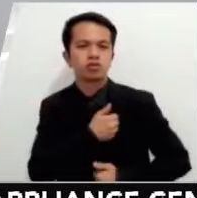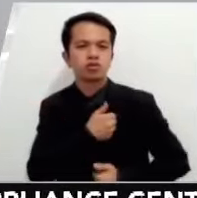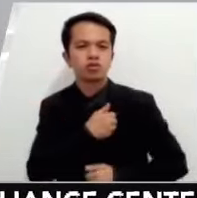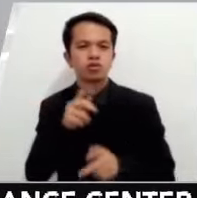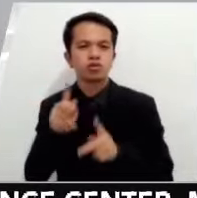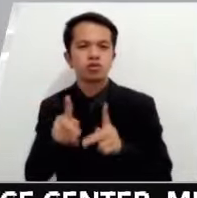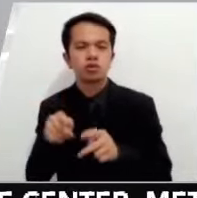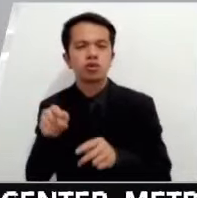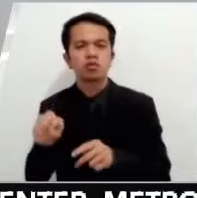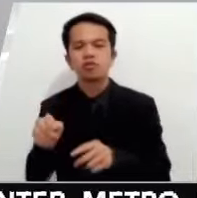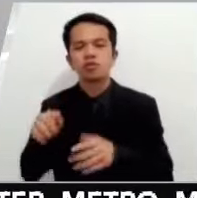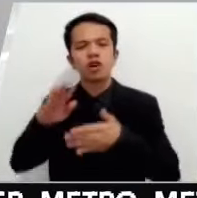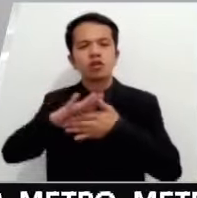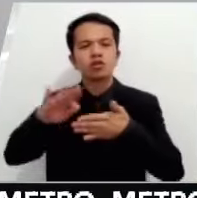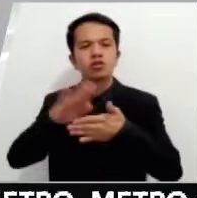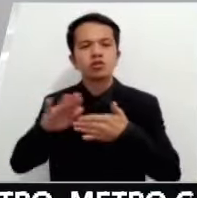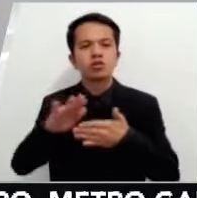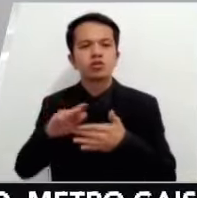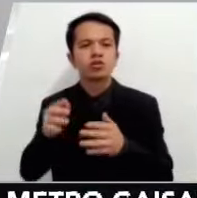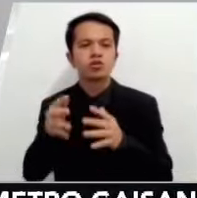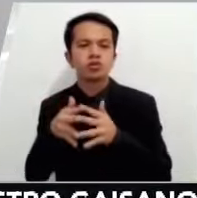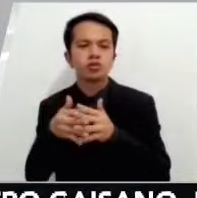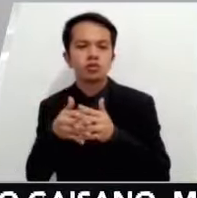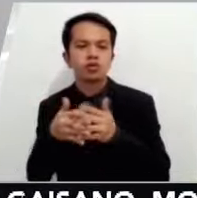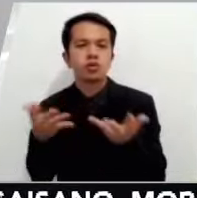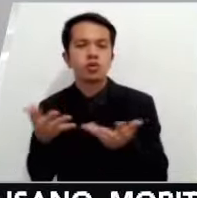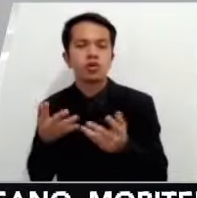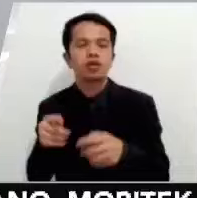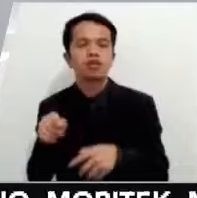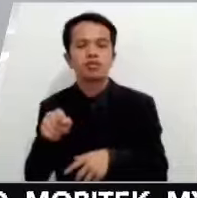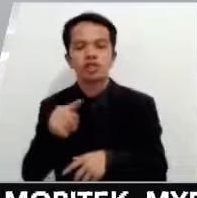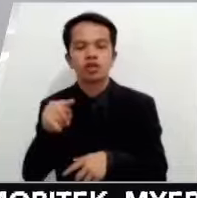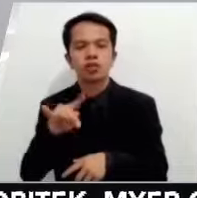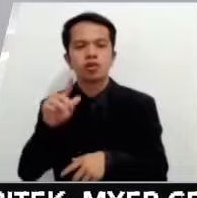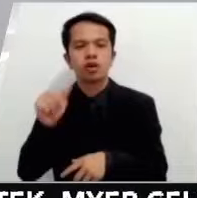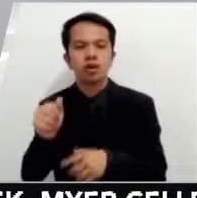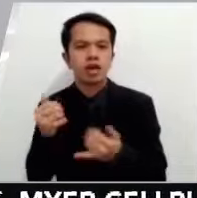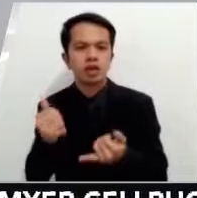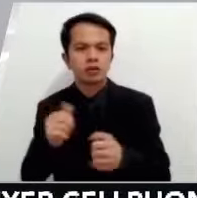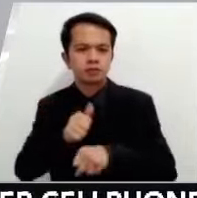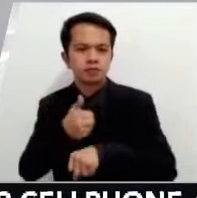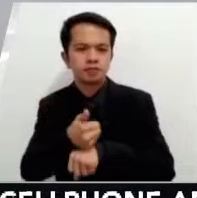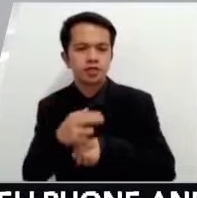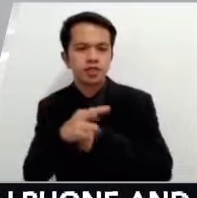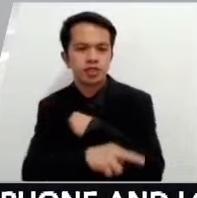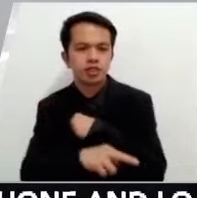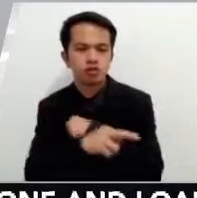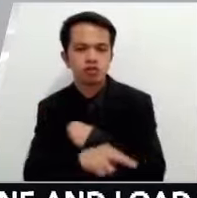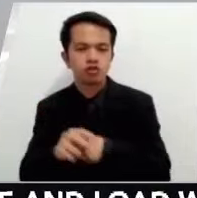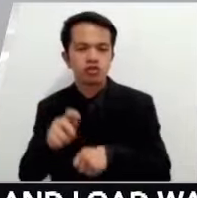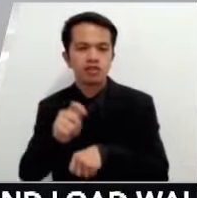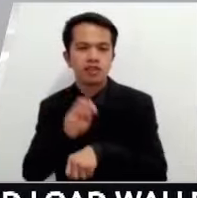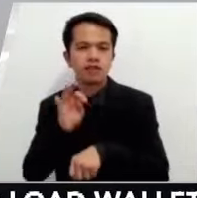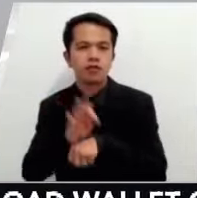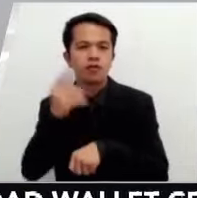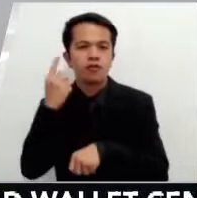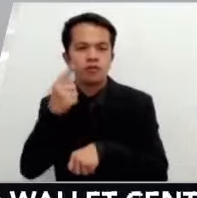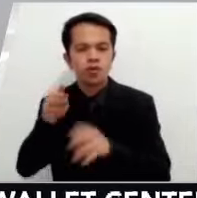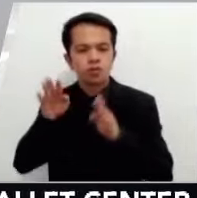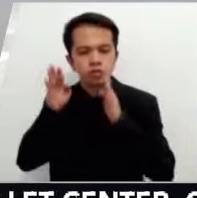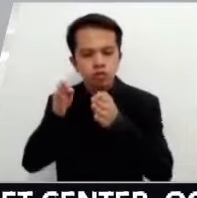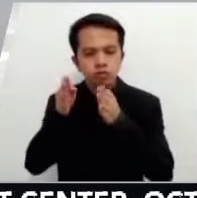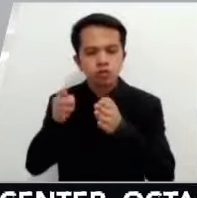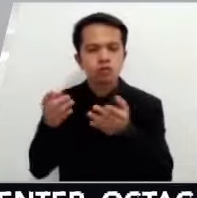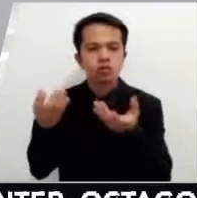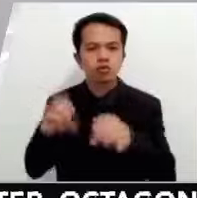vlogger sa Zamboanga del Norte. Bumuo naman ang Philippine National Police Region 9 ng task force para tumutok sa kaso. Ang mainit na